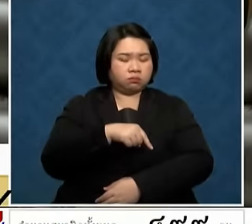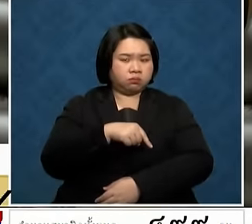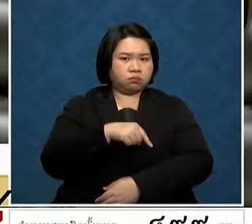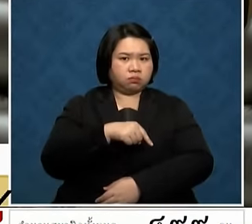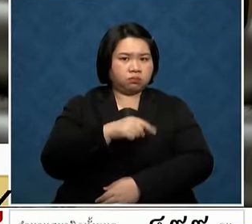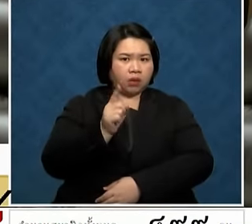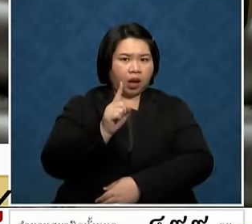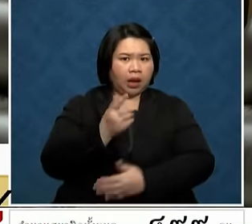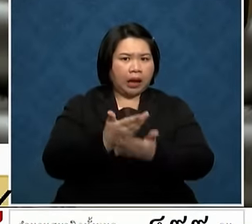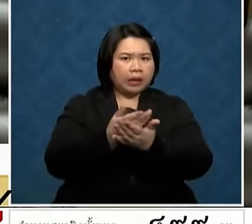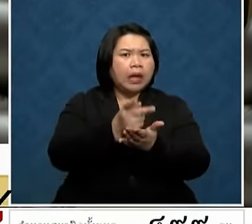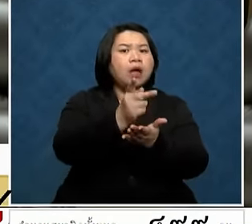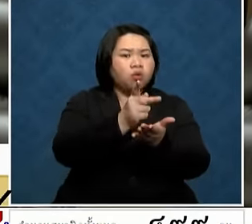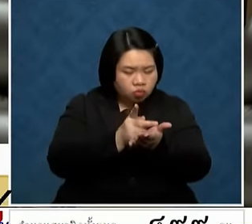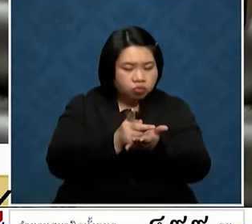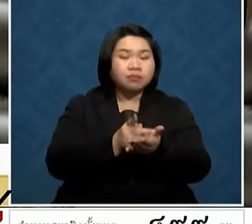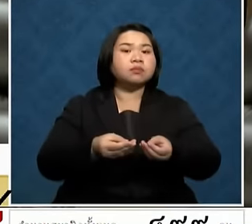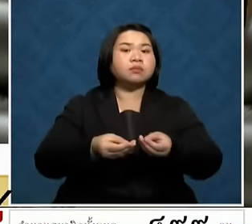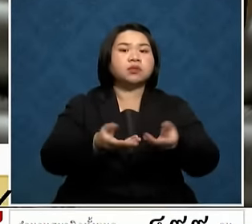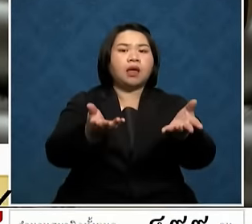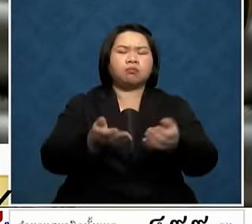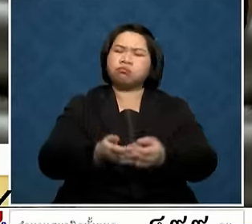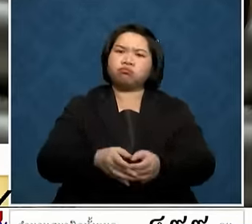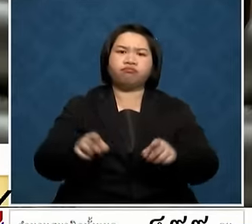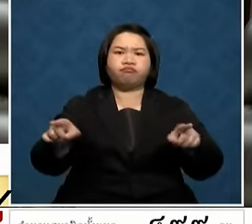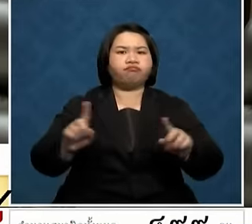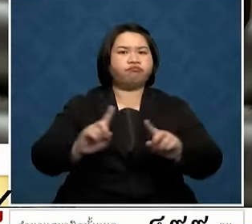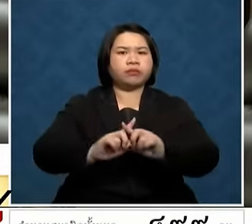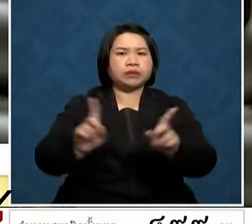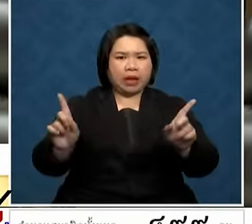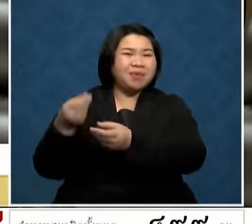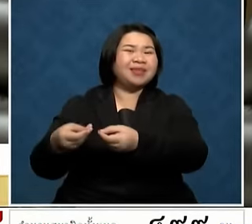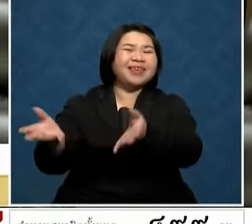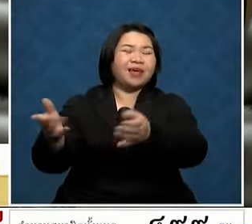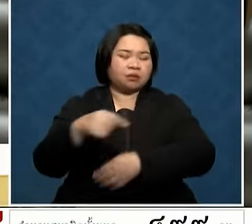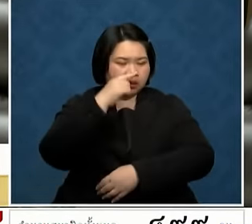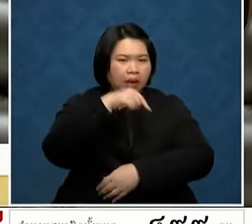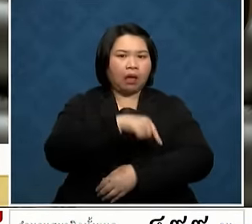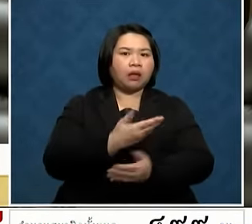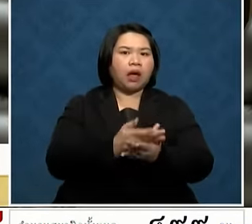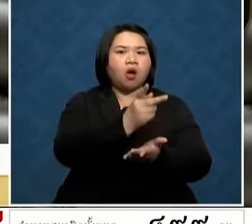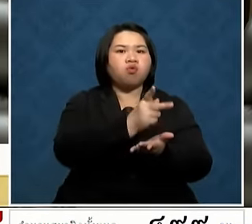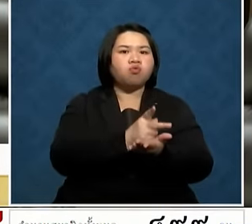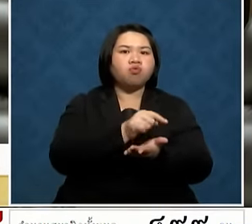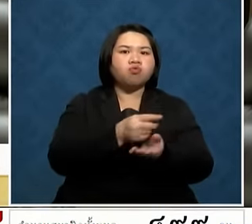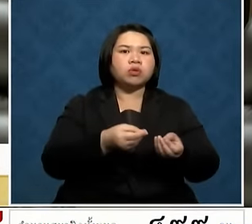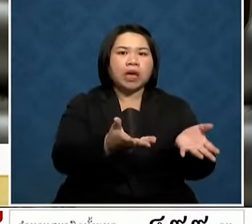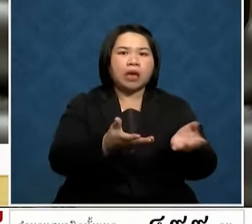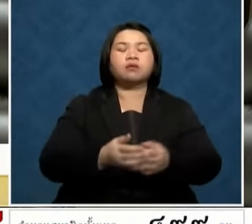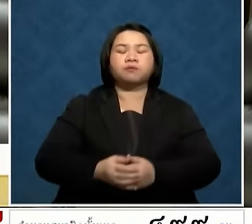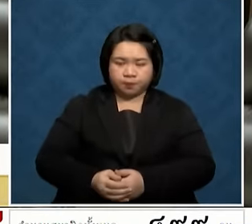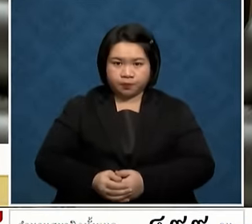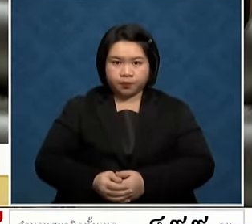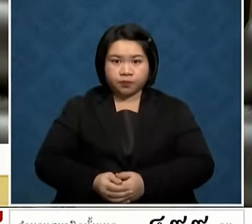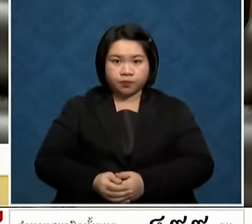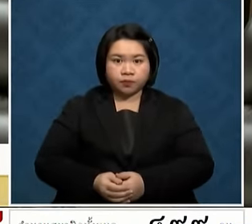นี่มันกู้มาแจกมันคนละเวอร์ชั่นกันเลยครับก่อนอื่นขออนุญาตที่จะ